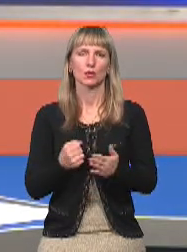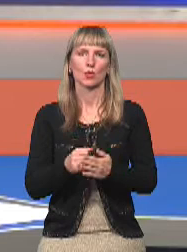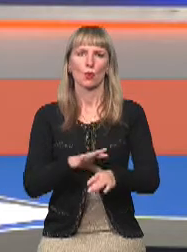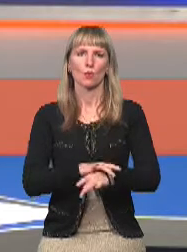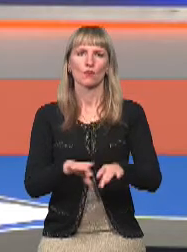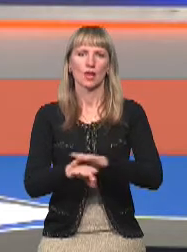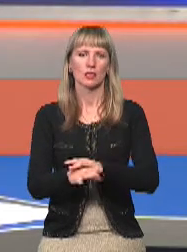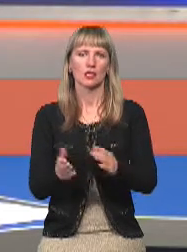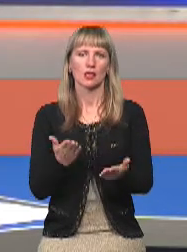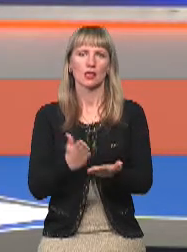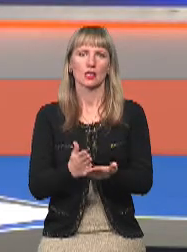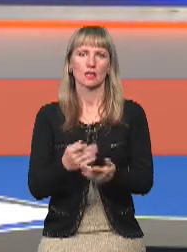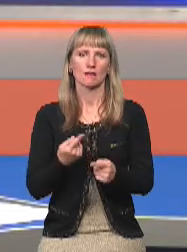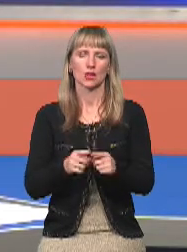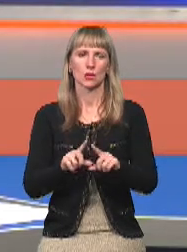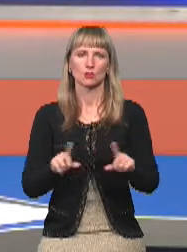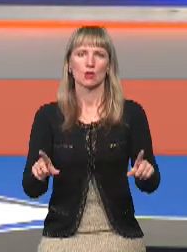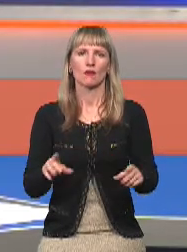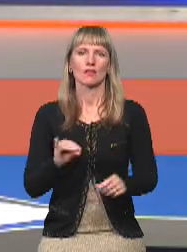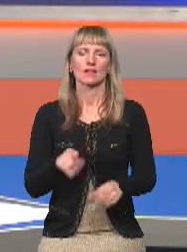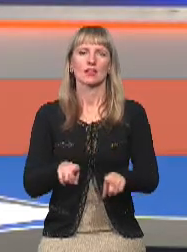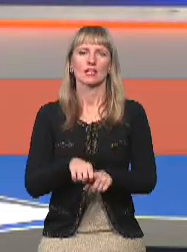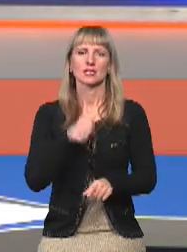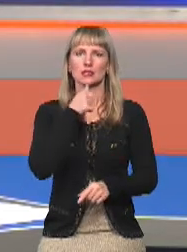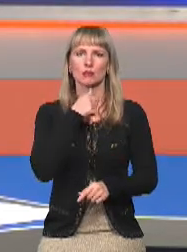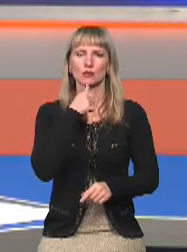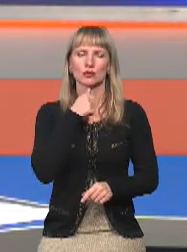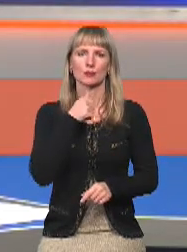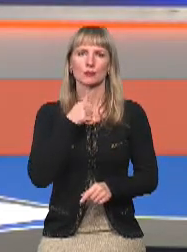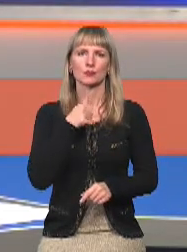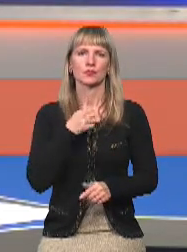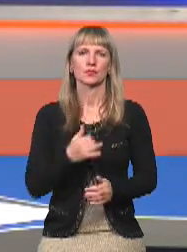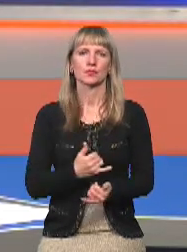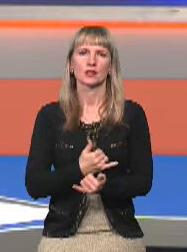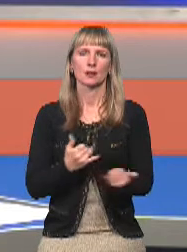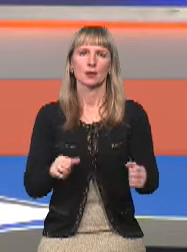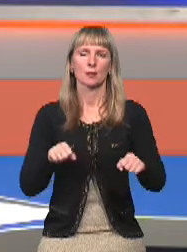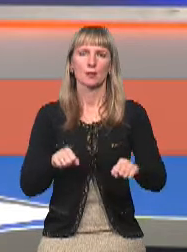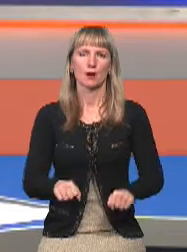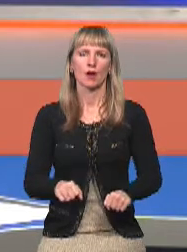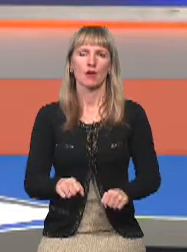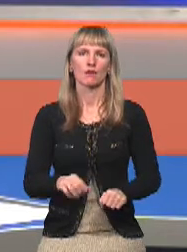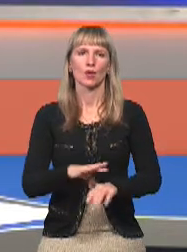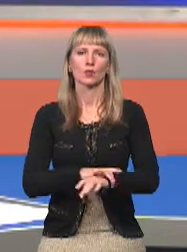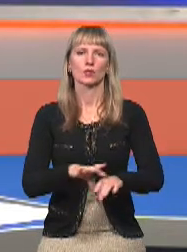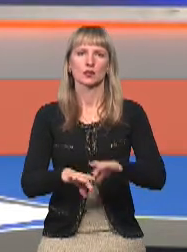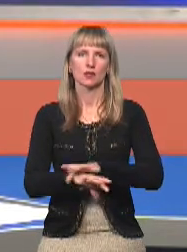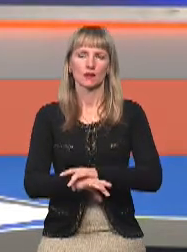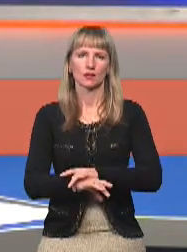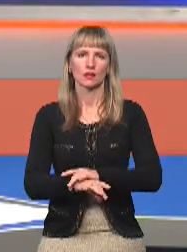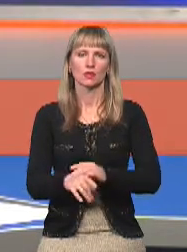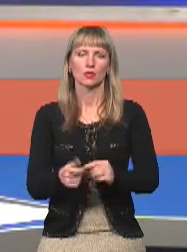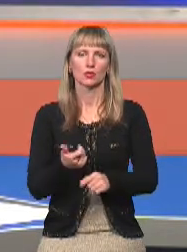перебувають в установі, так, і, власне, в такий спосіб забезпечити це право ув'язненому йому дуже